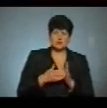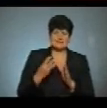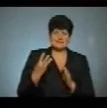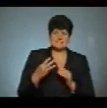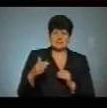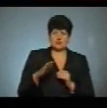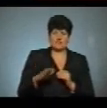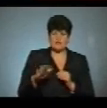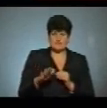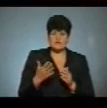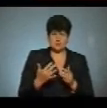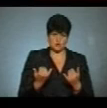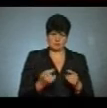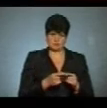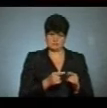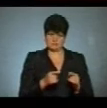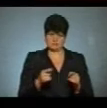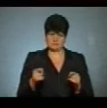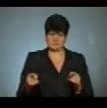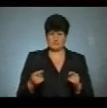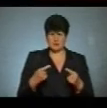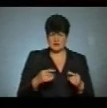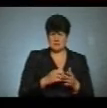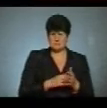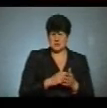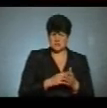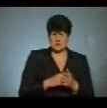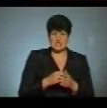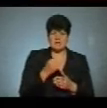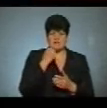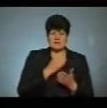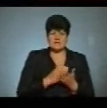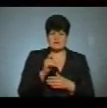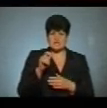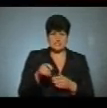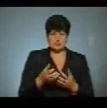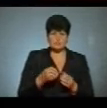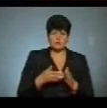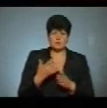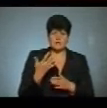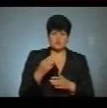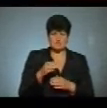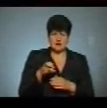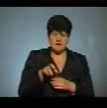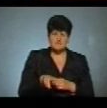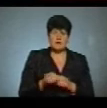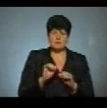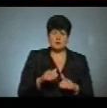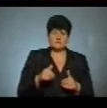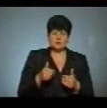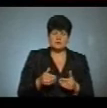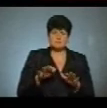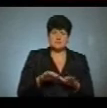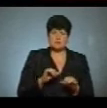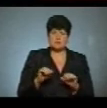вересня. Тобто, якщо по тих чи інших причинах ветеран війни не отримав цієї допомоги до 5 травня, він може звернутися в місцеве управління